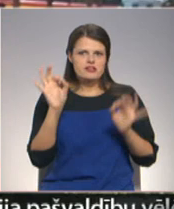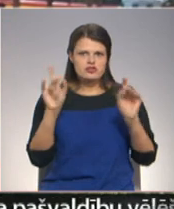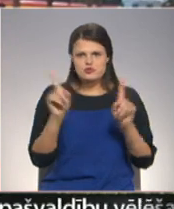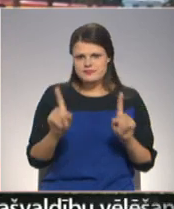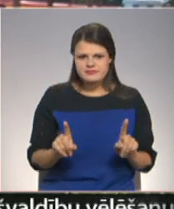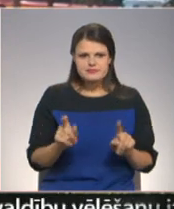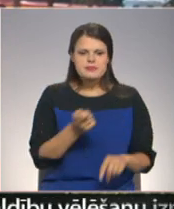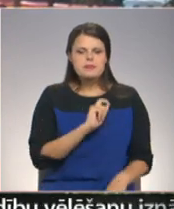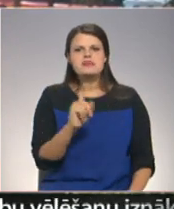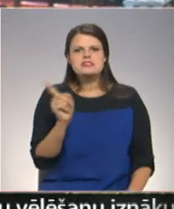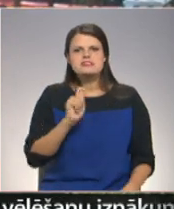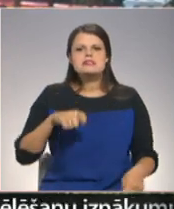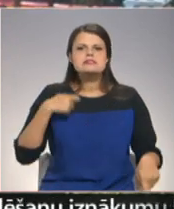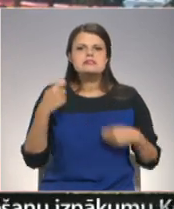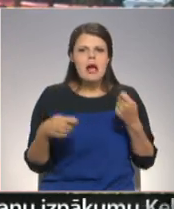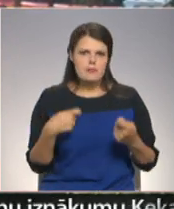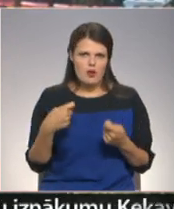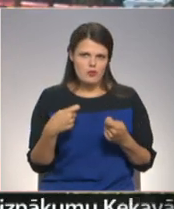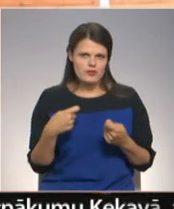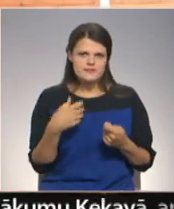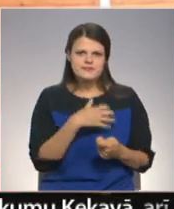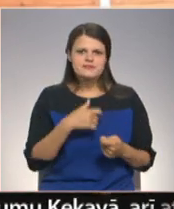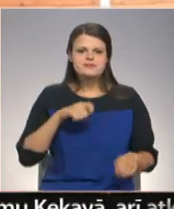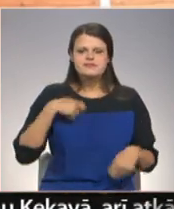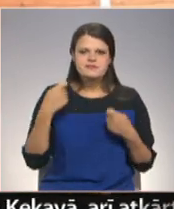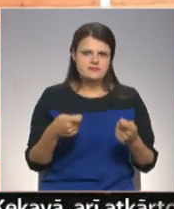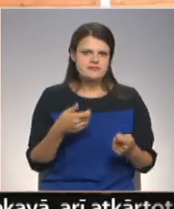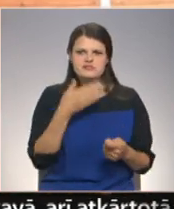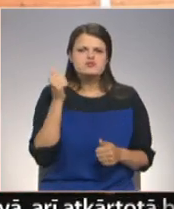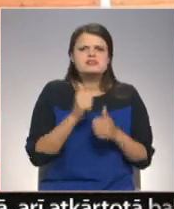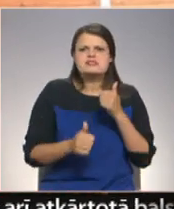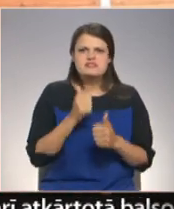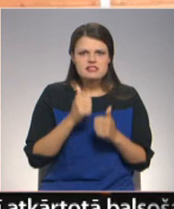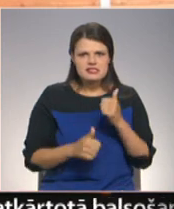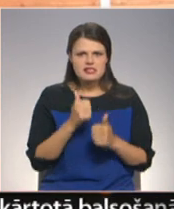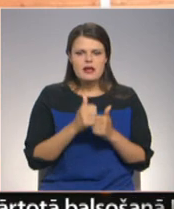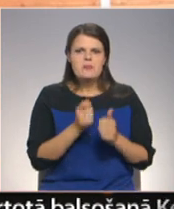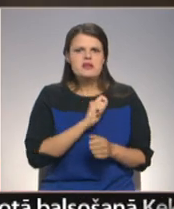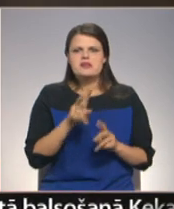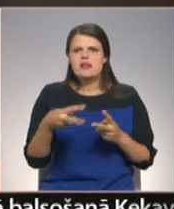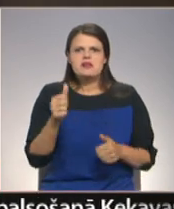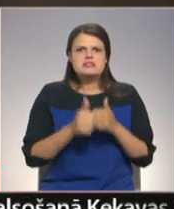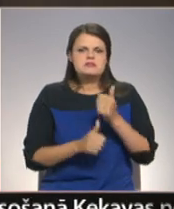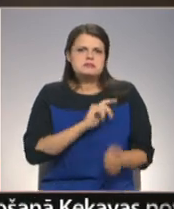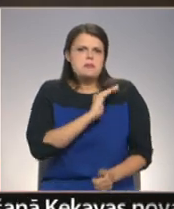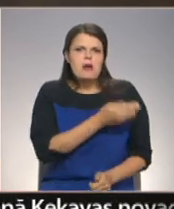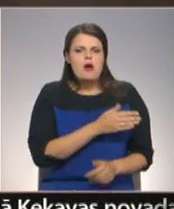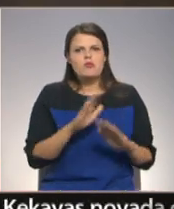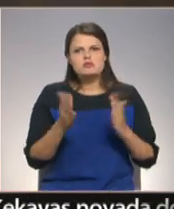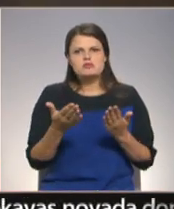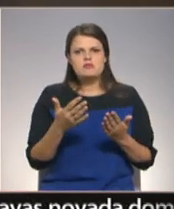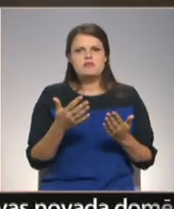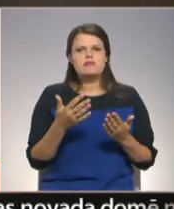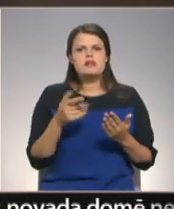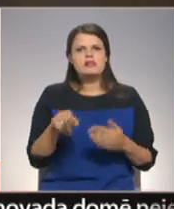fragmentiņus. Pirts ir jābauda. Pirts nav sacensības, pirtī nesacenšās spēkos, nesacenšās